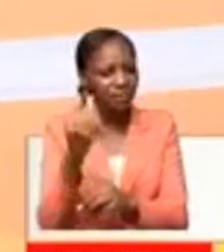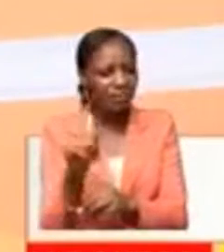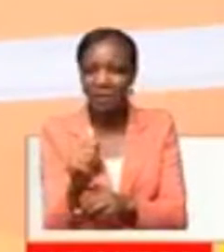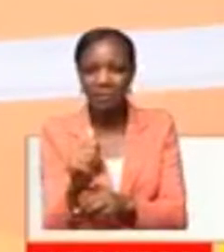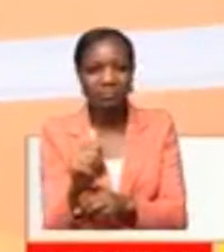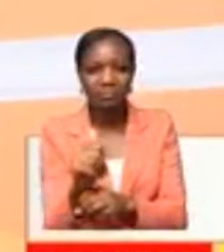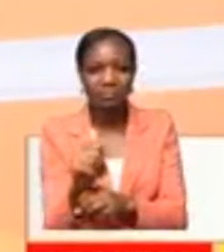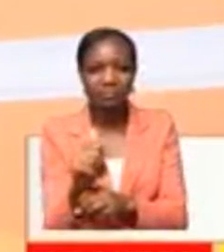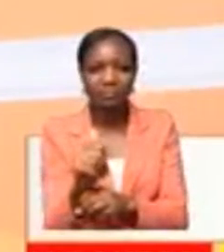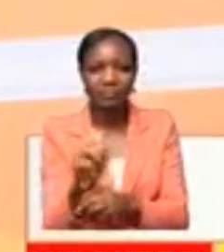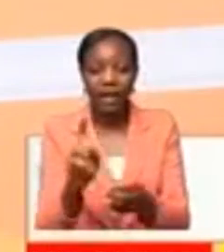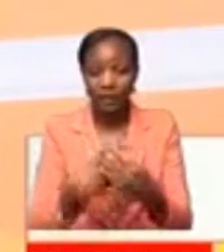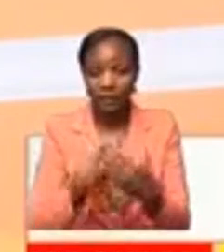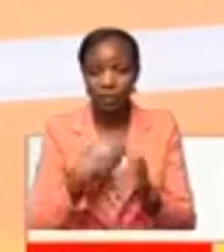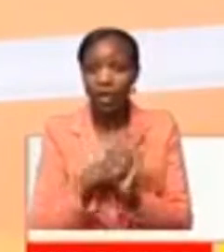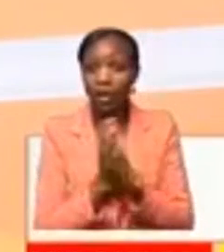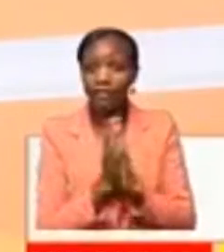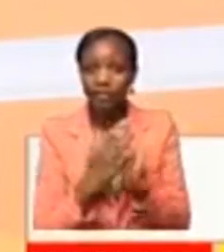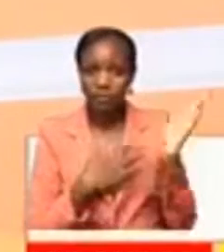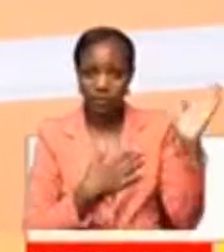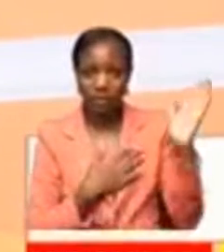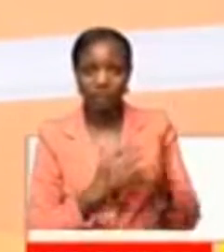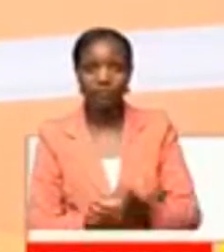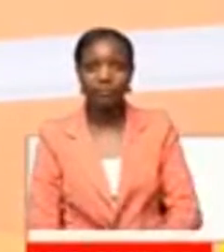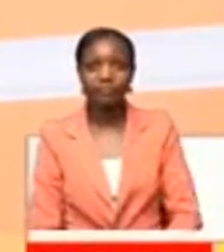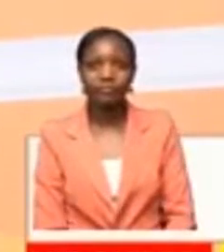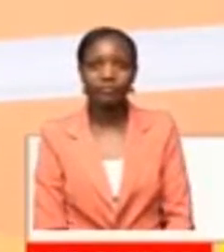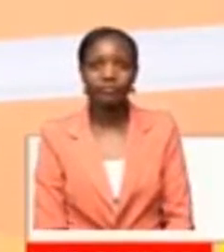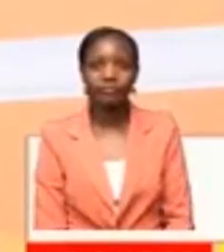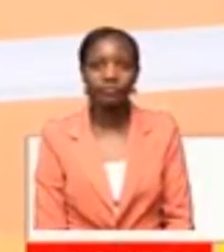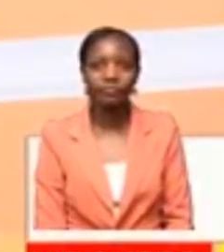hazijulikani zilipo. Bonfas Barasa anatuarifu zaidi.